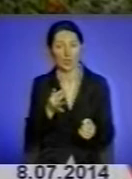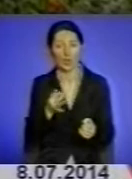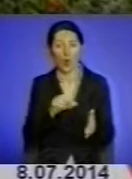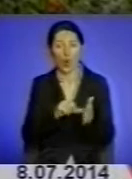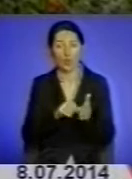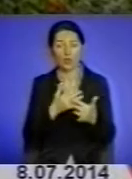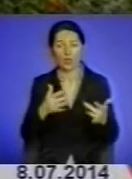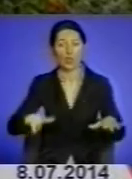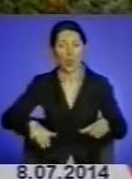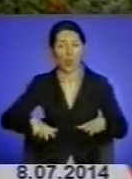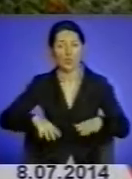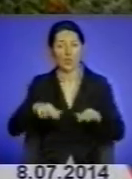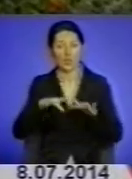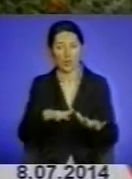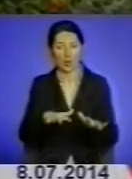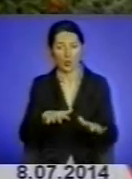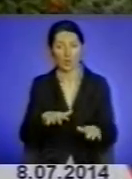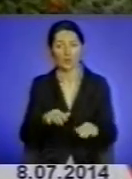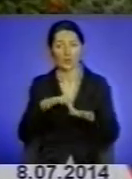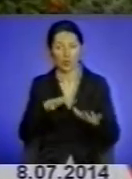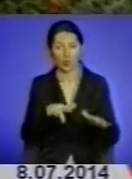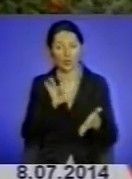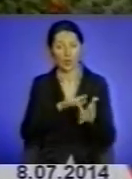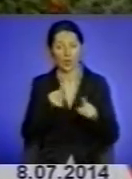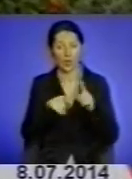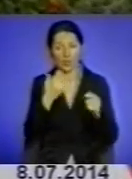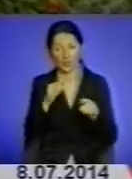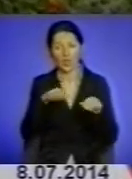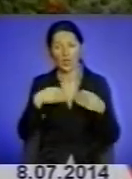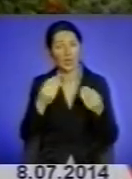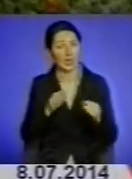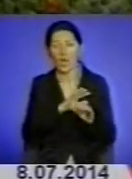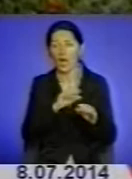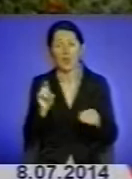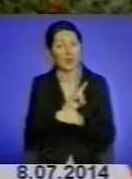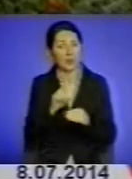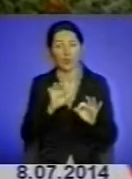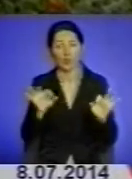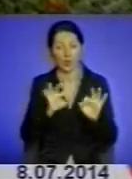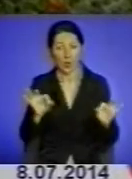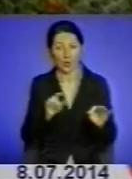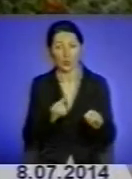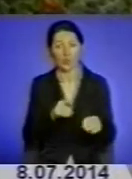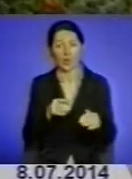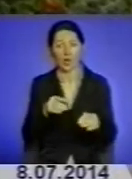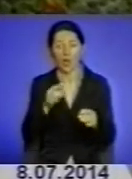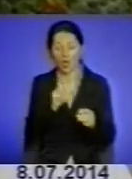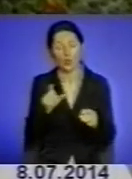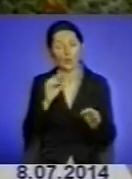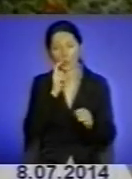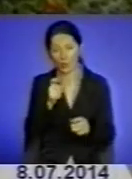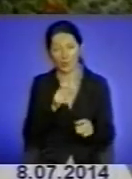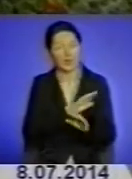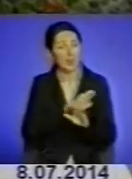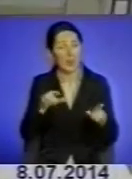інших заходах. Ним дали неправдиву інформацію, яка не відповідає дійсності. Тому сьогодні людям пояснив, що жодного рішення про будівництво будь-якого об'єкта